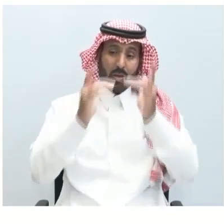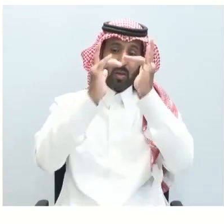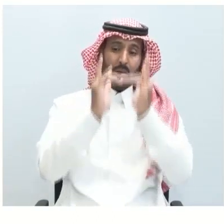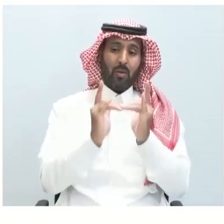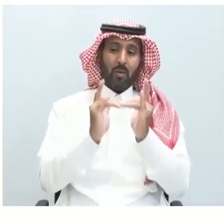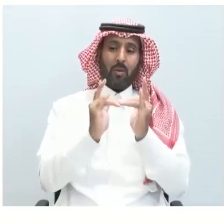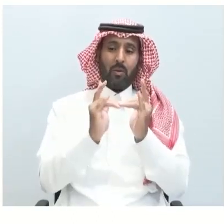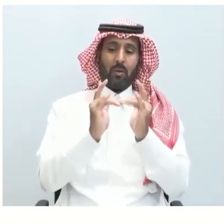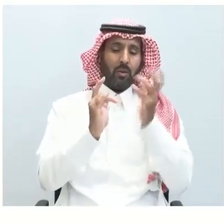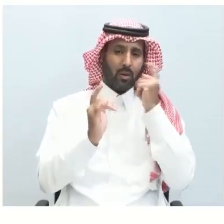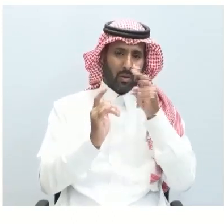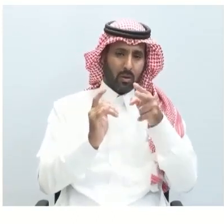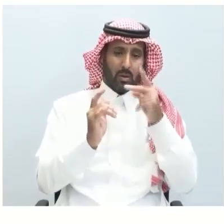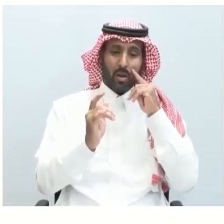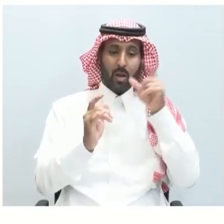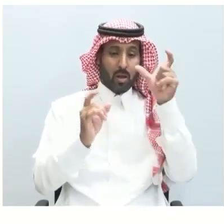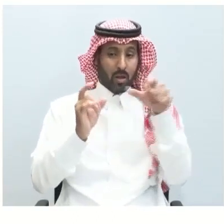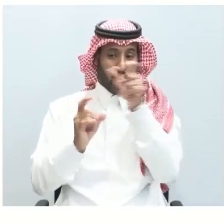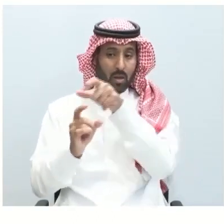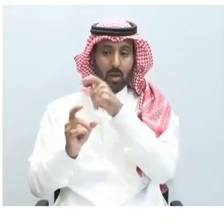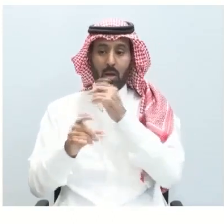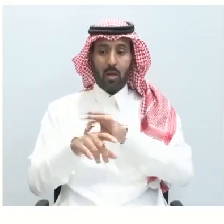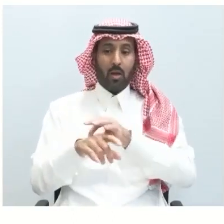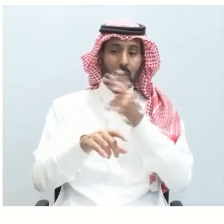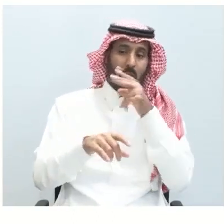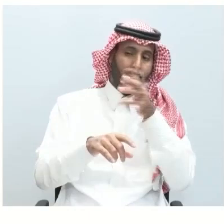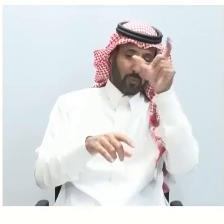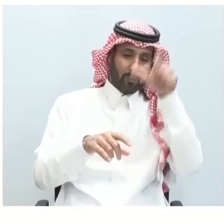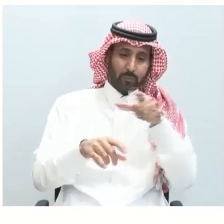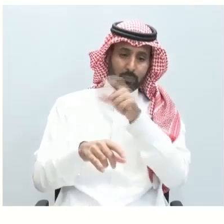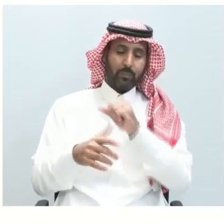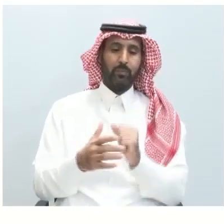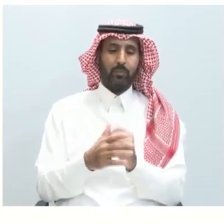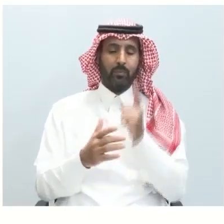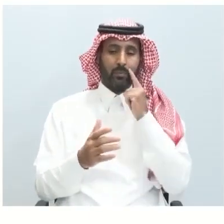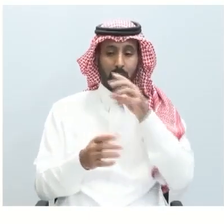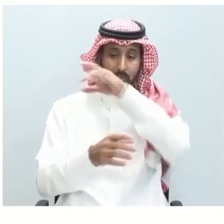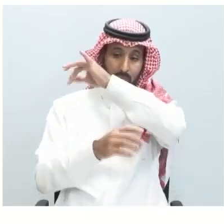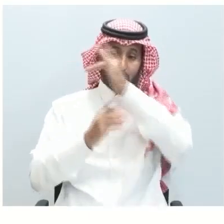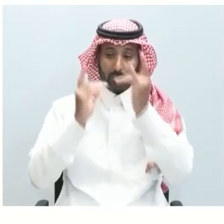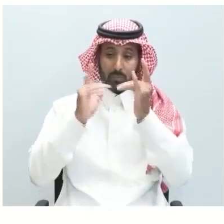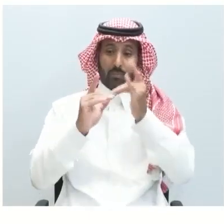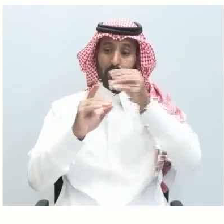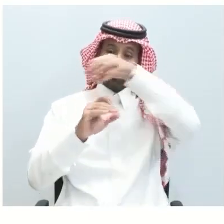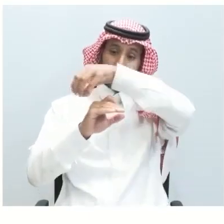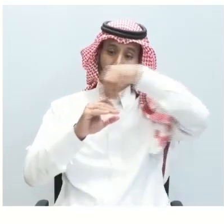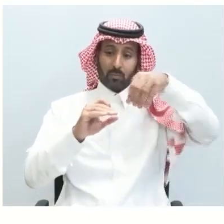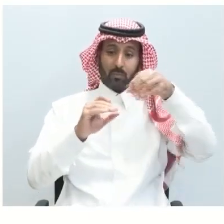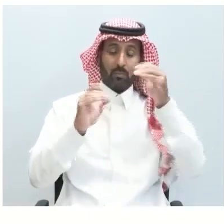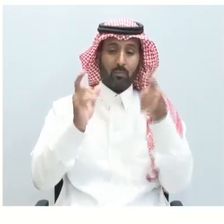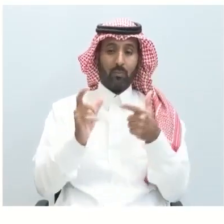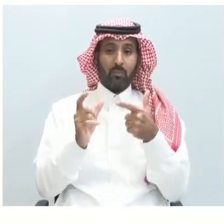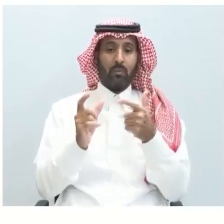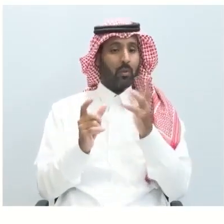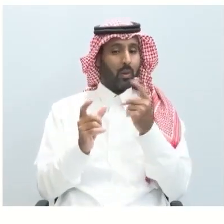جسم تامل الاشخاص الموجودين في ناطحتي السحاب ينتقلون من المبنى الاول الى المبنى